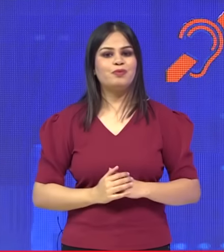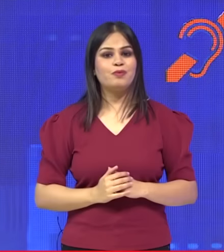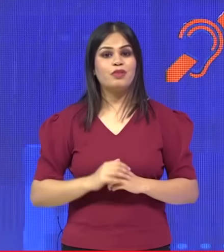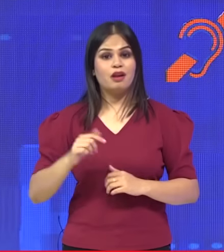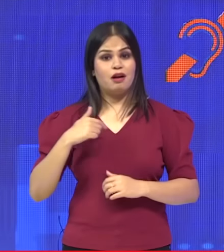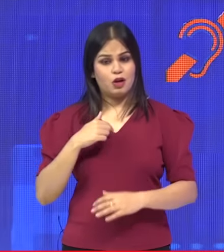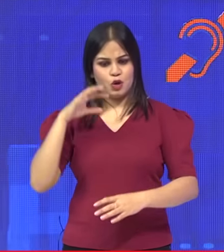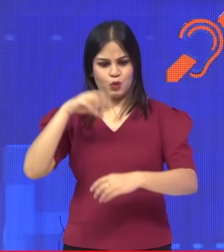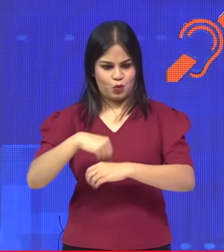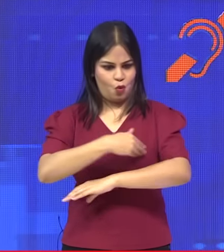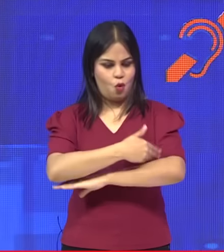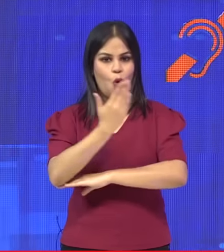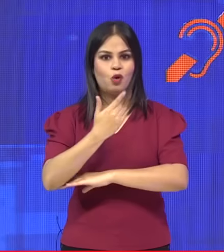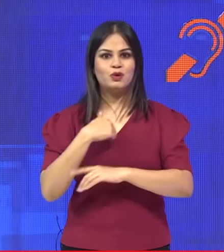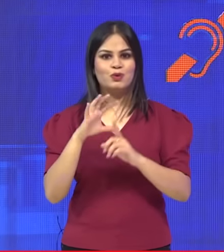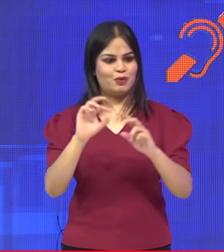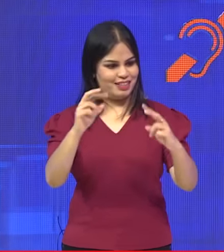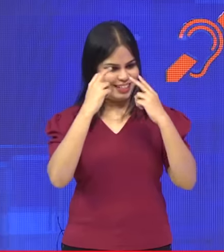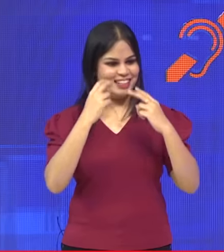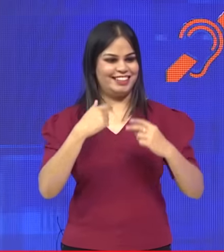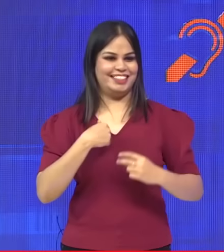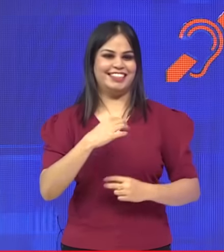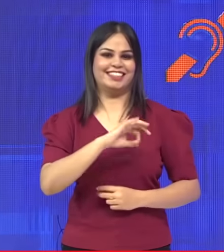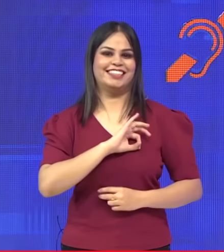मुझे वहां पर पोस्ट करते हो परफॉर्म करते हुए देखें